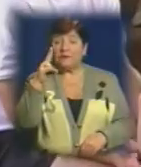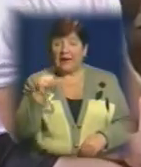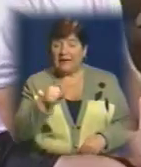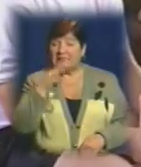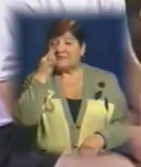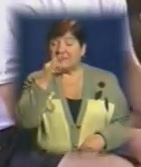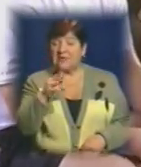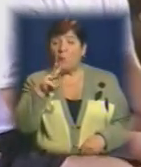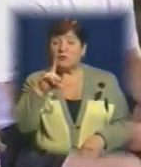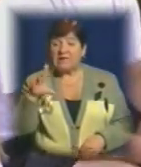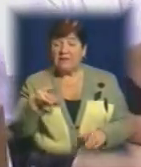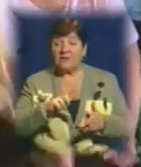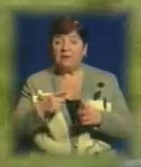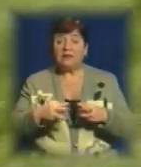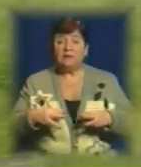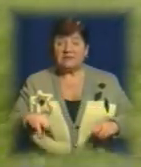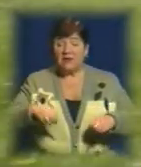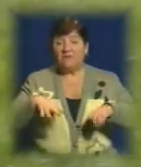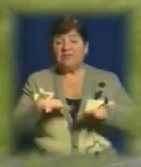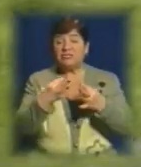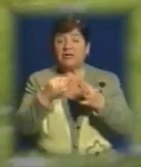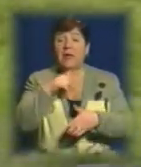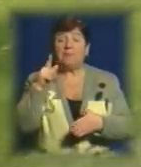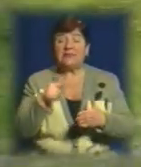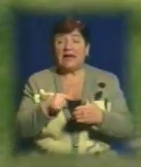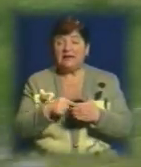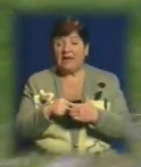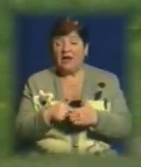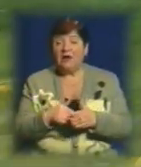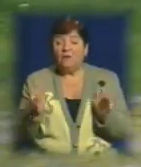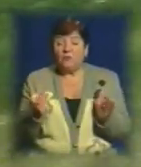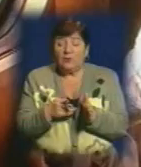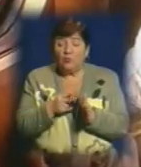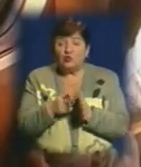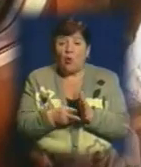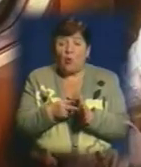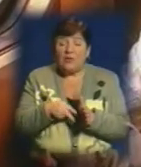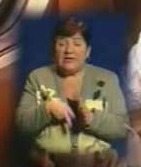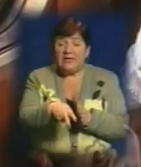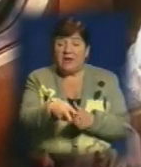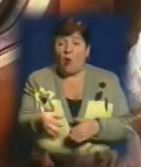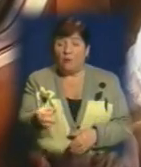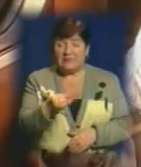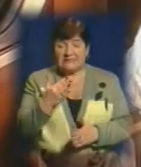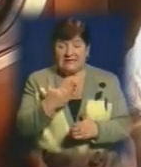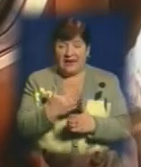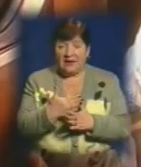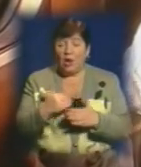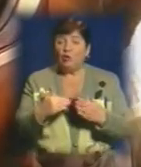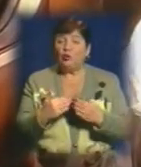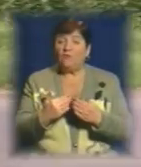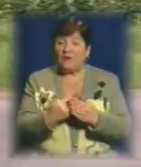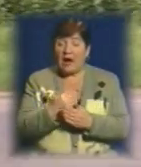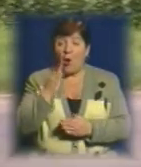неодноразово звертався до Кабінету міністрів з проханням вирішити питання відновлення Боржавської висококолійки як унікального туристичного об'єкту області. Нова концепція